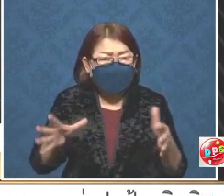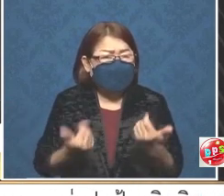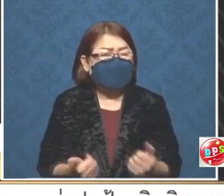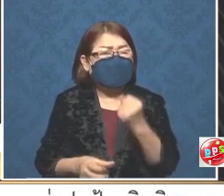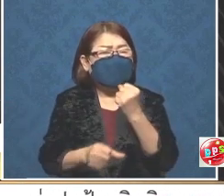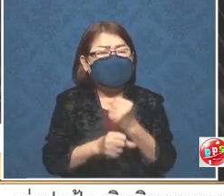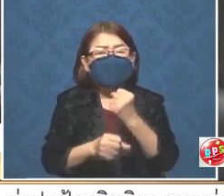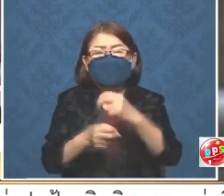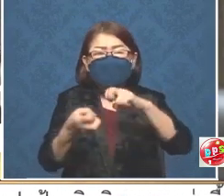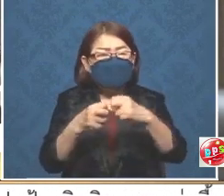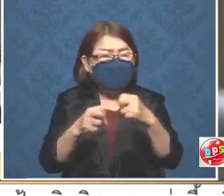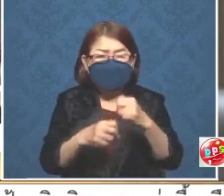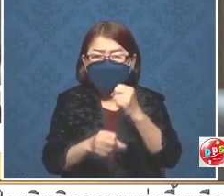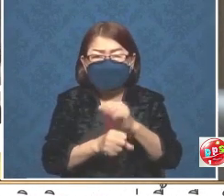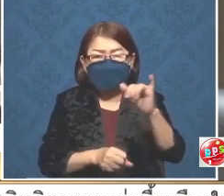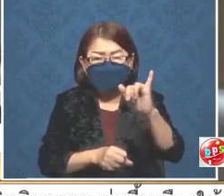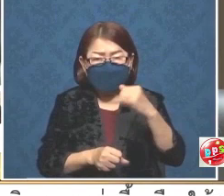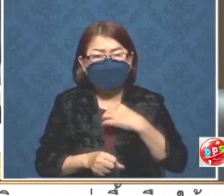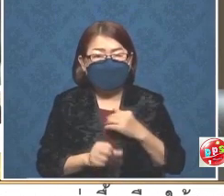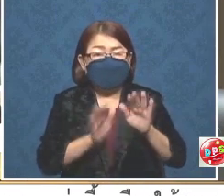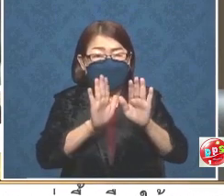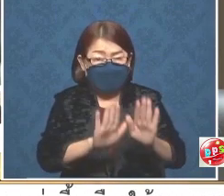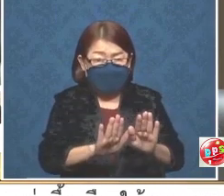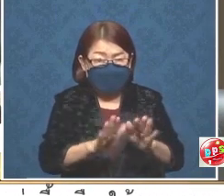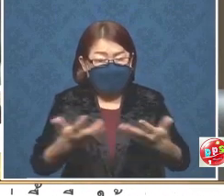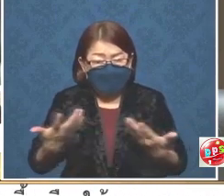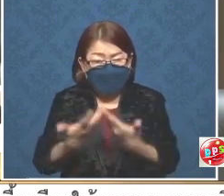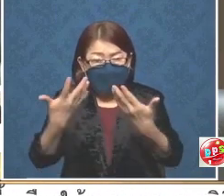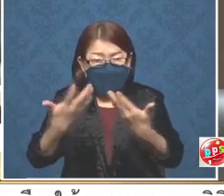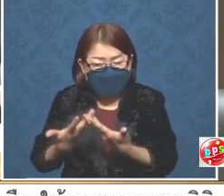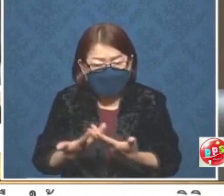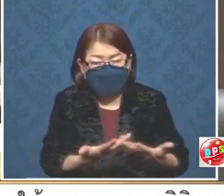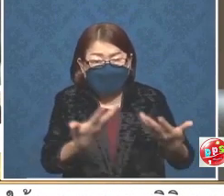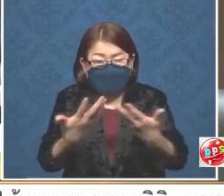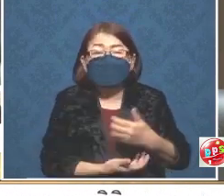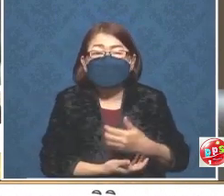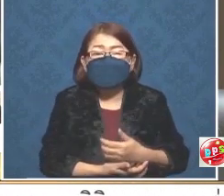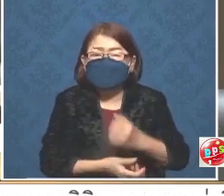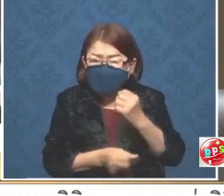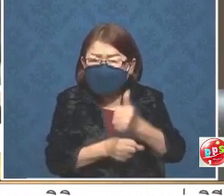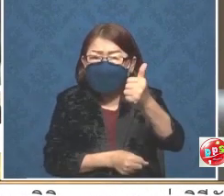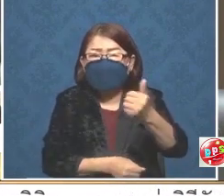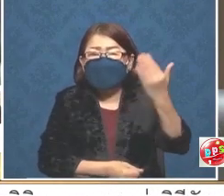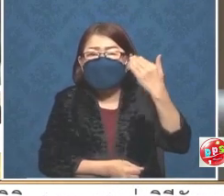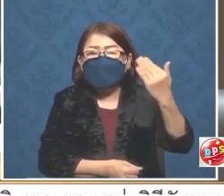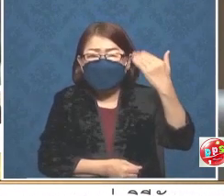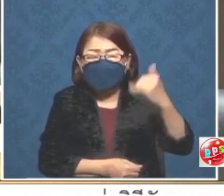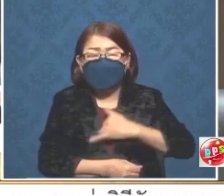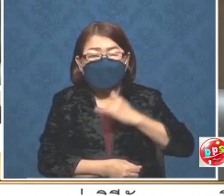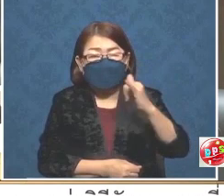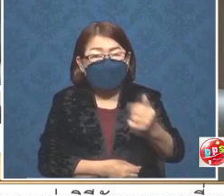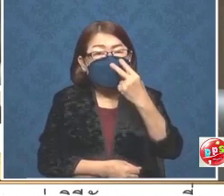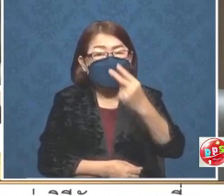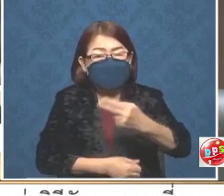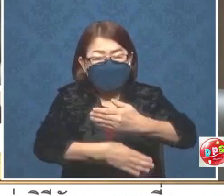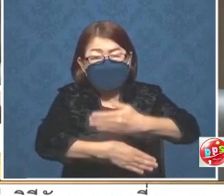เก่าฉันขอตงค่อสังเกตปัญหาวจ exclude กำจัดง่ายเคยเดินทางไปดูเคลอนที่เคลอนระดั